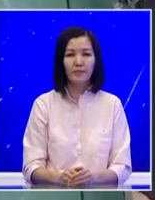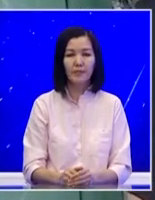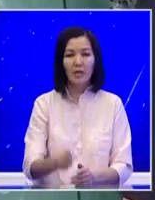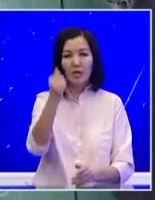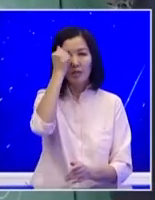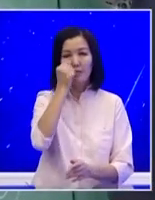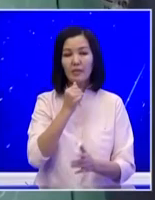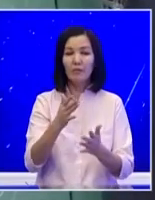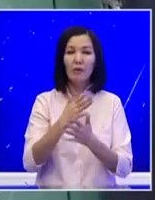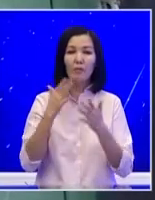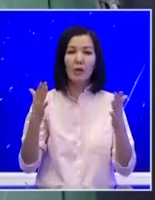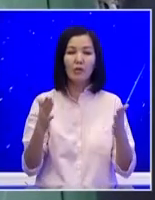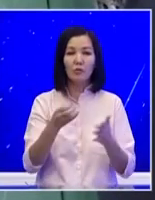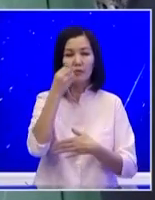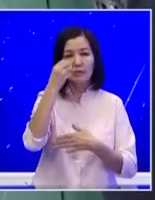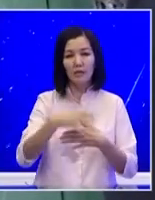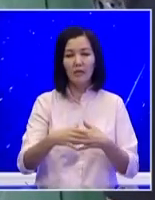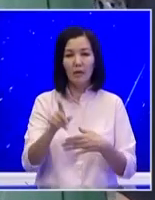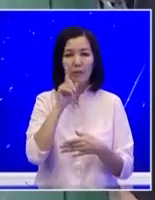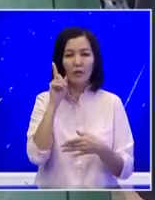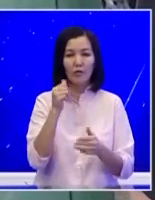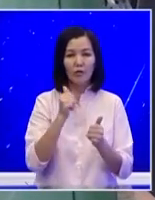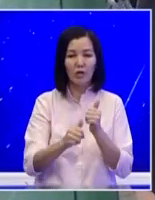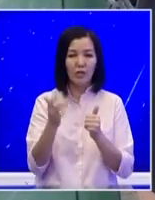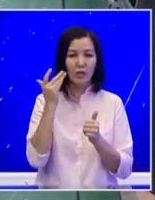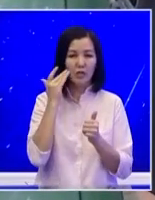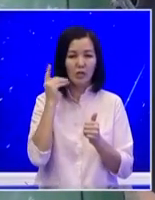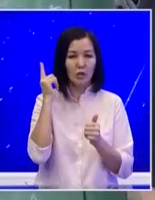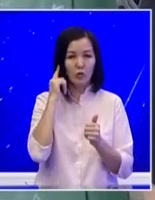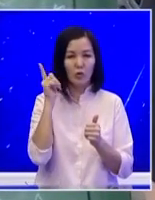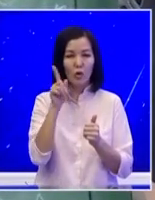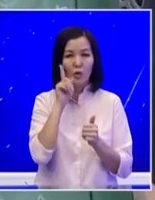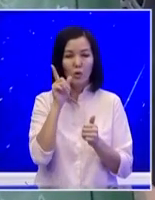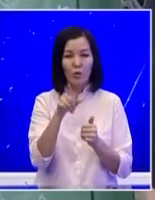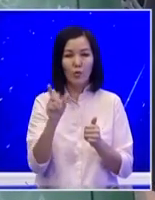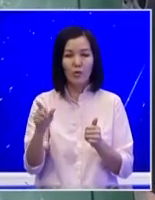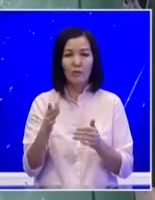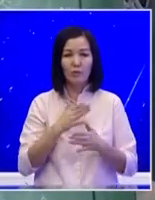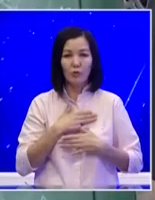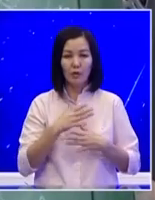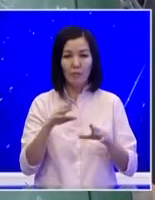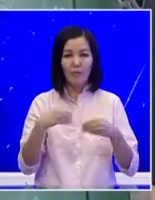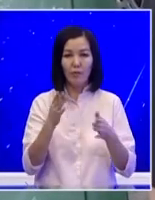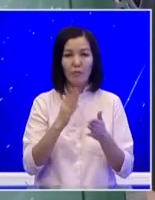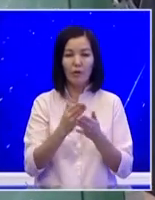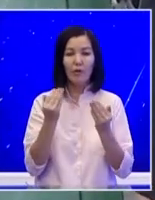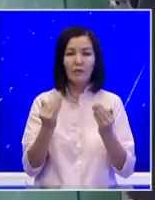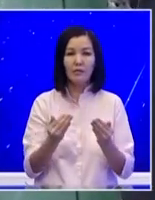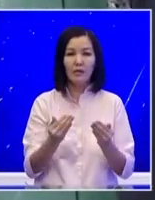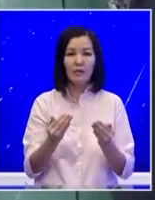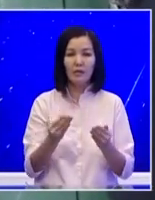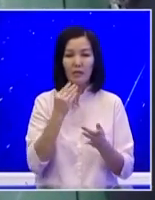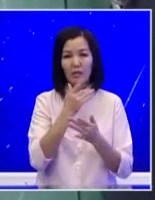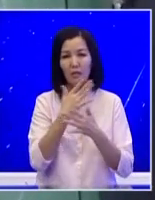Спасибо большое ребятам из Центра молодежи. Я часто слышу, что они помогают людям, но не ожидала, что и до нас дойдет очередь. Вот привезли всем постящимся